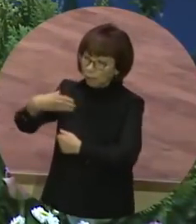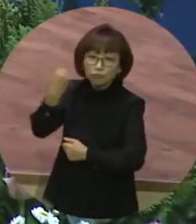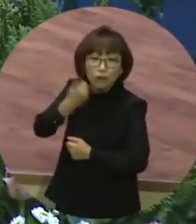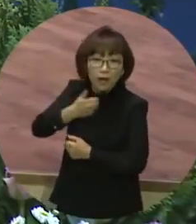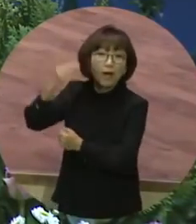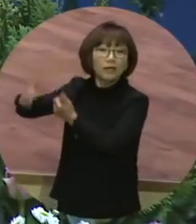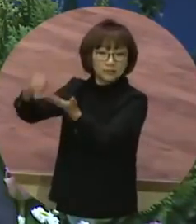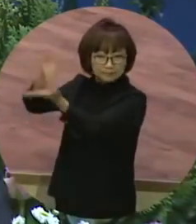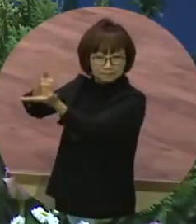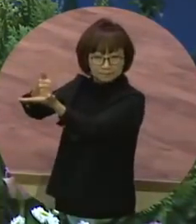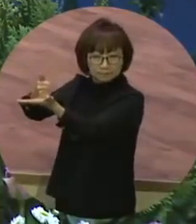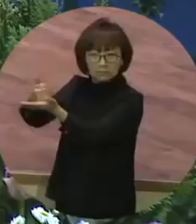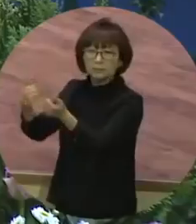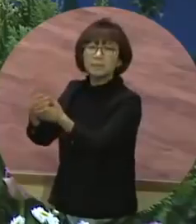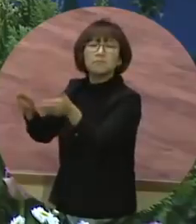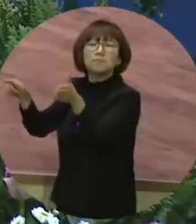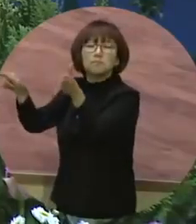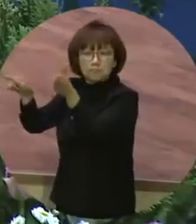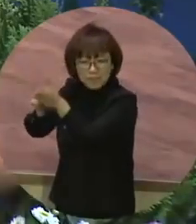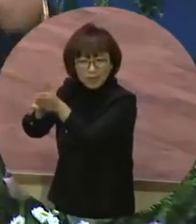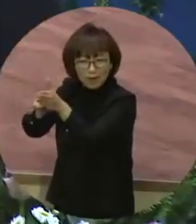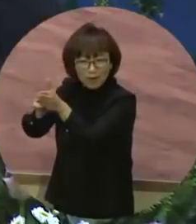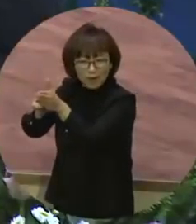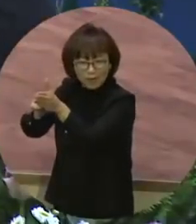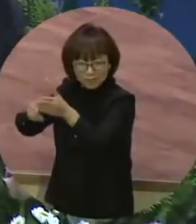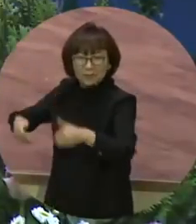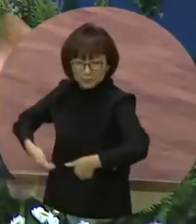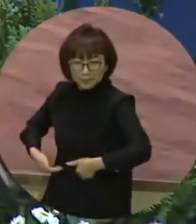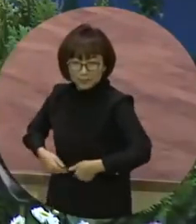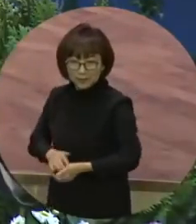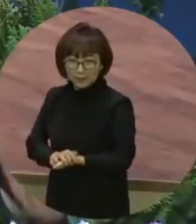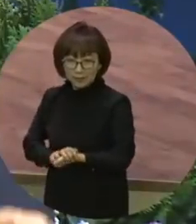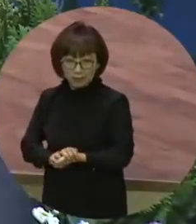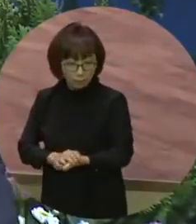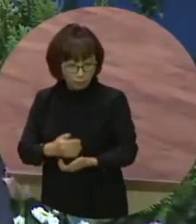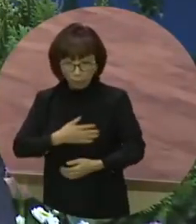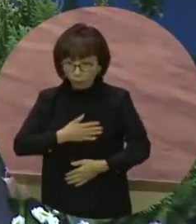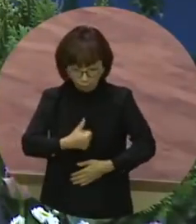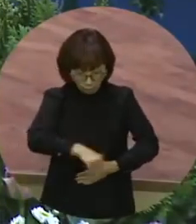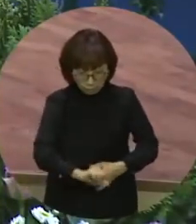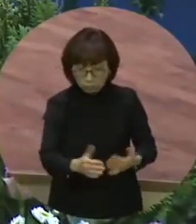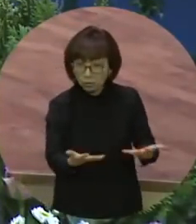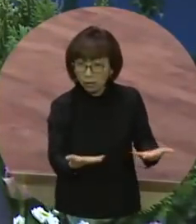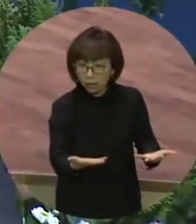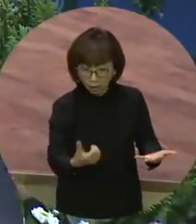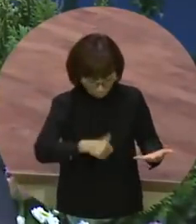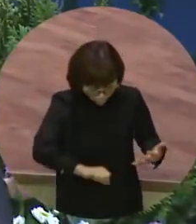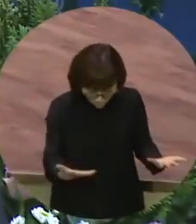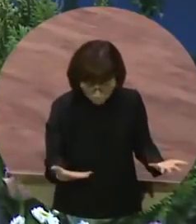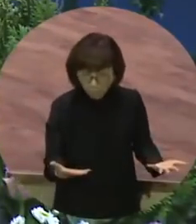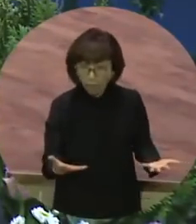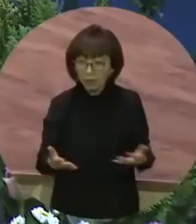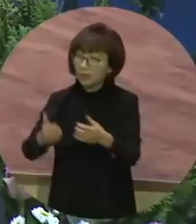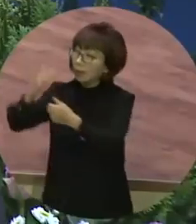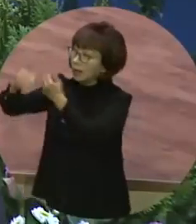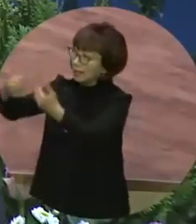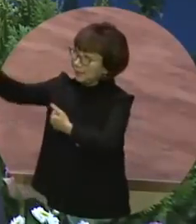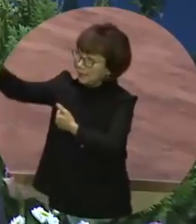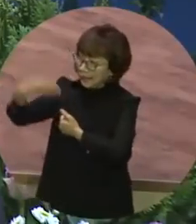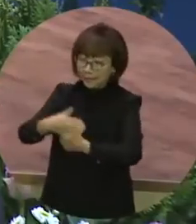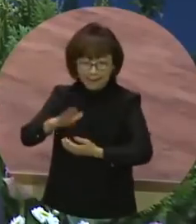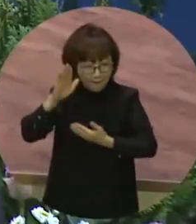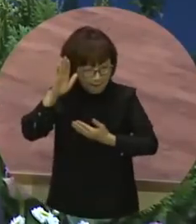될 것이다. 분명히 지금 아이가 없지만 너는 열국의 아비가 될 것이다. 자, 하나님은요, 그 사람의 무슨